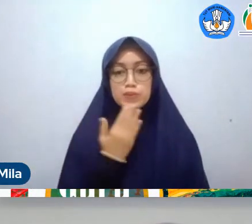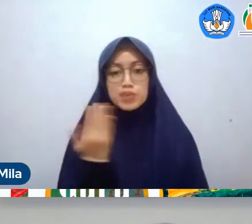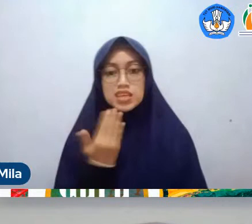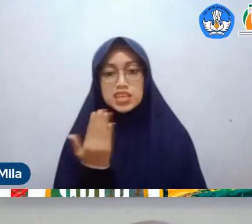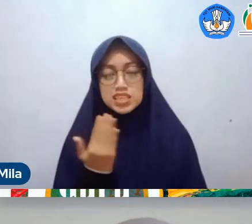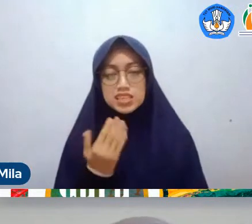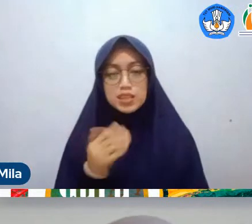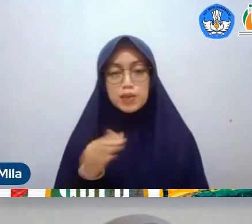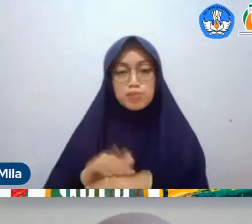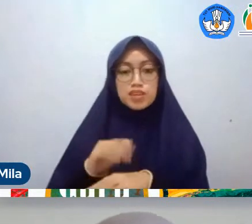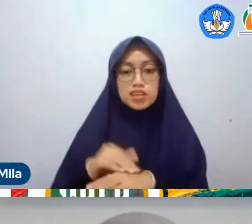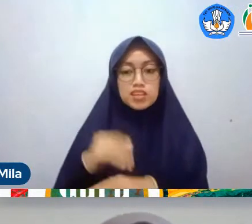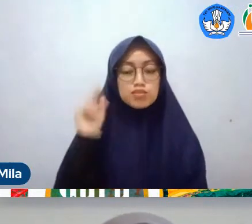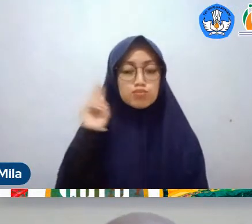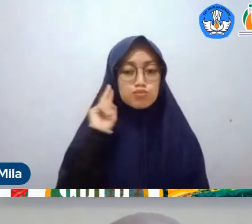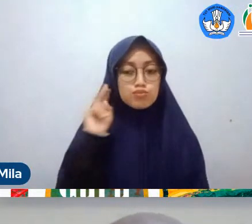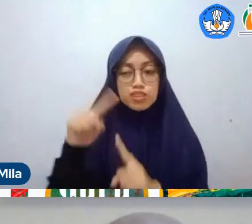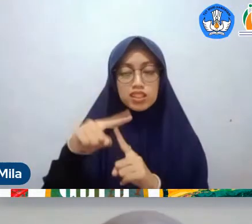Bu Sri.